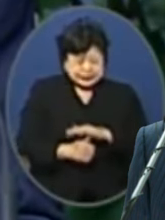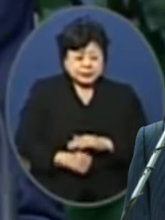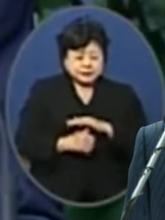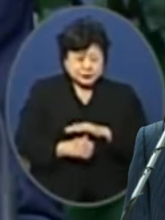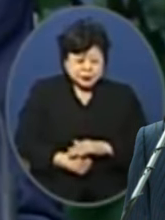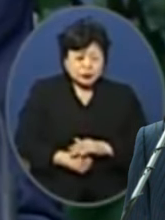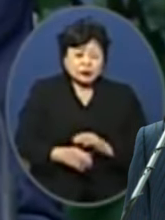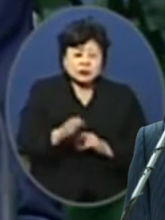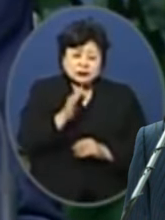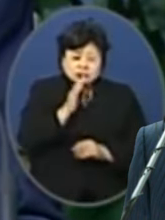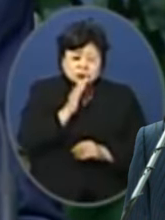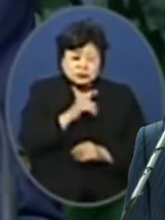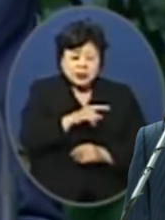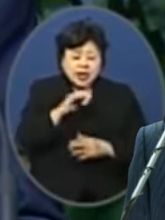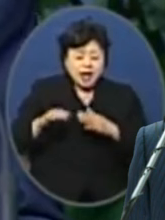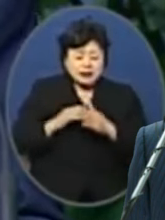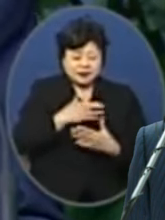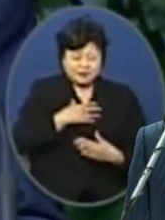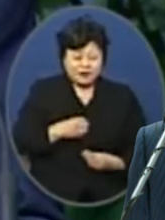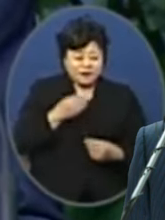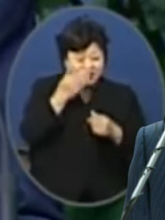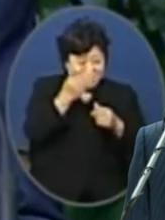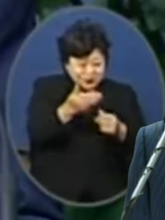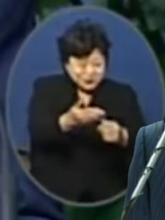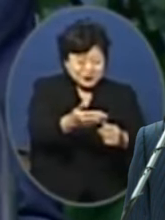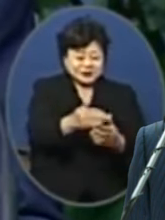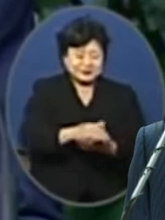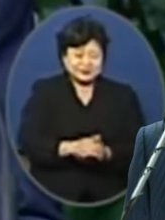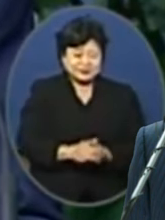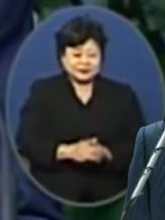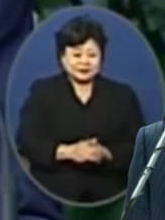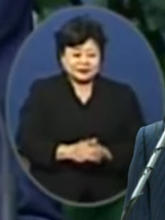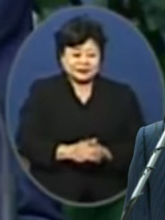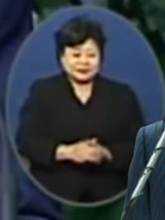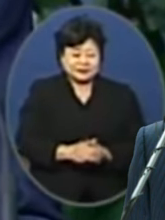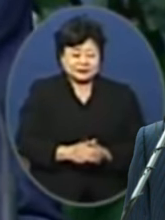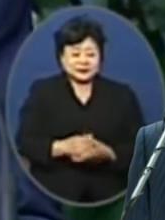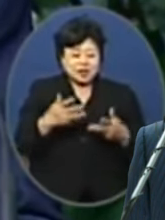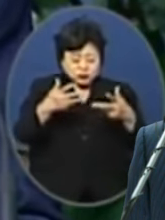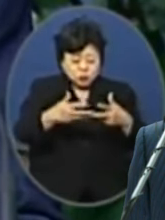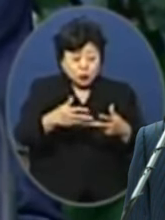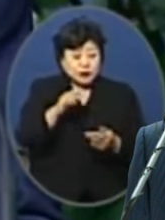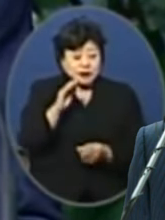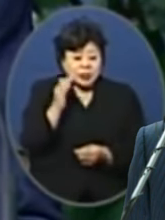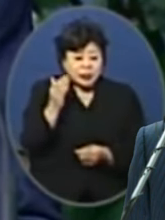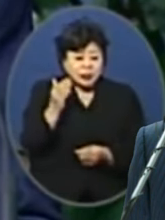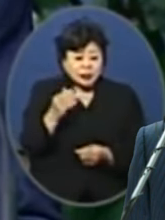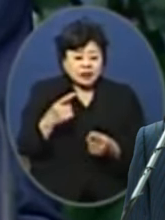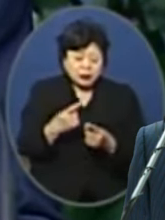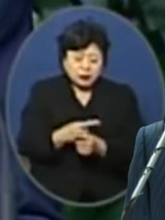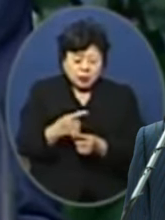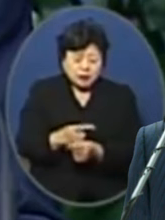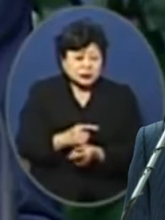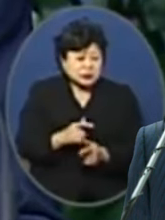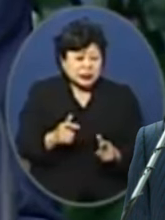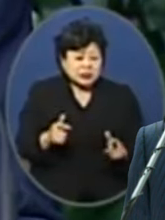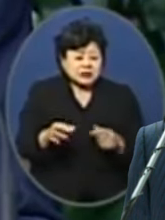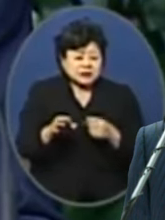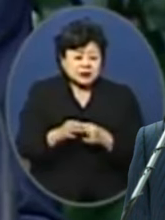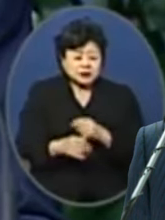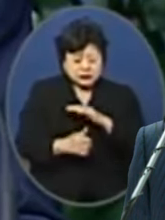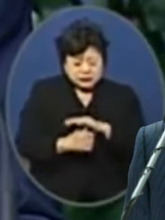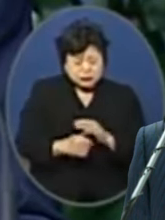견딘다는 것 이것이 가정의 평화를 가져올 수 있는 절대적인 요건이 되는 것입니다 깨어지지 않은 사람은